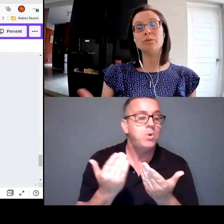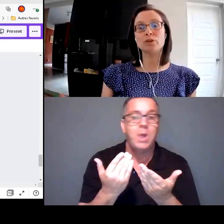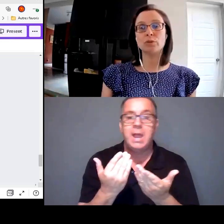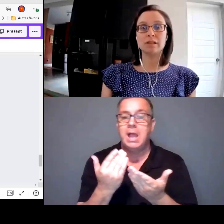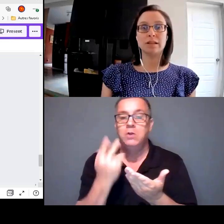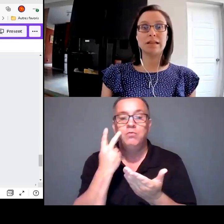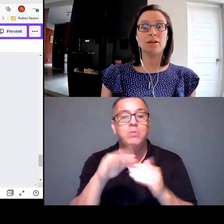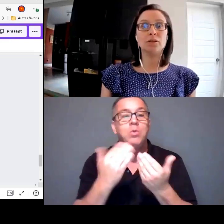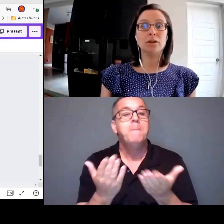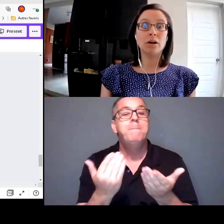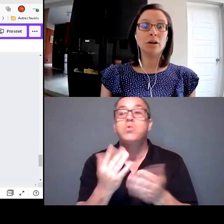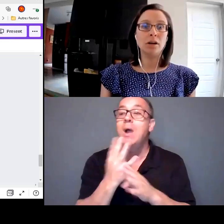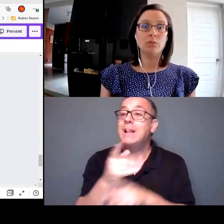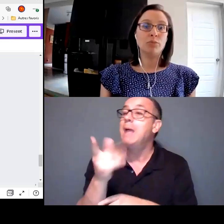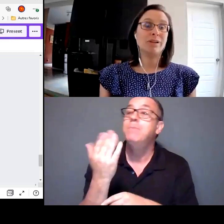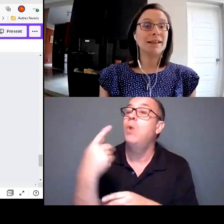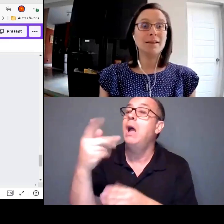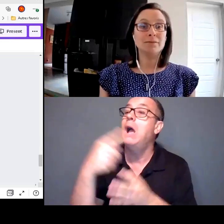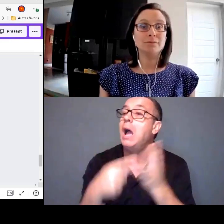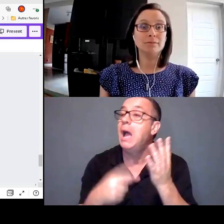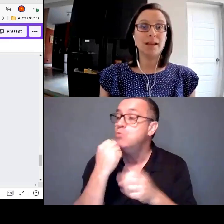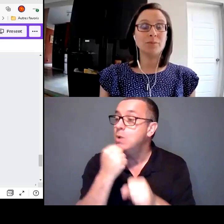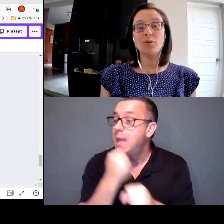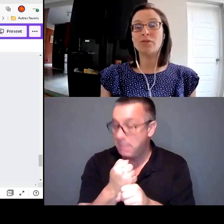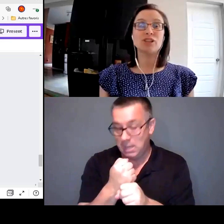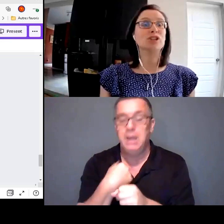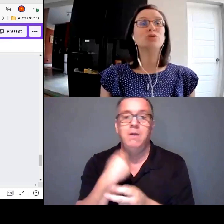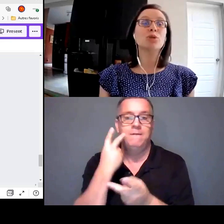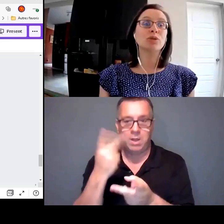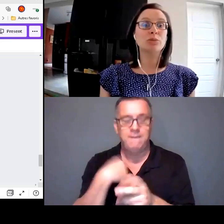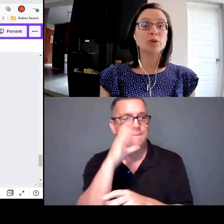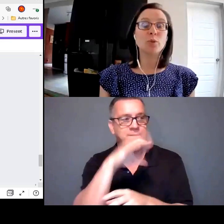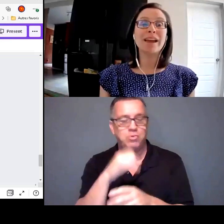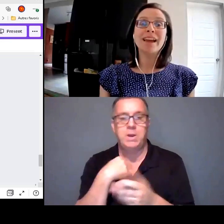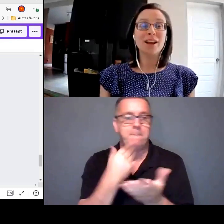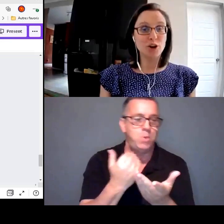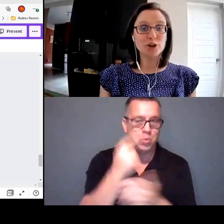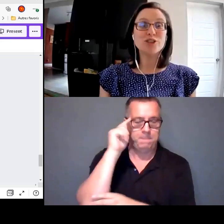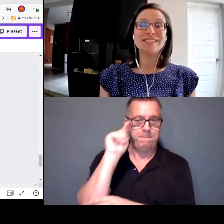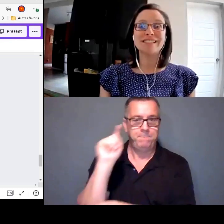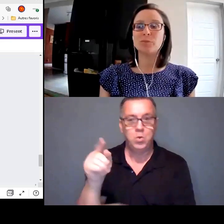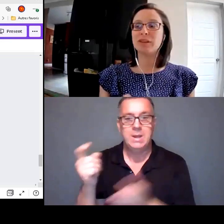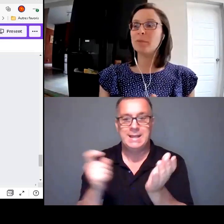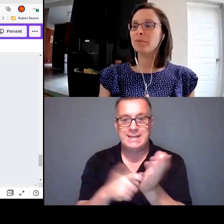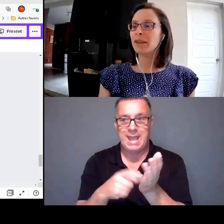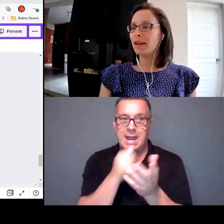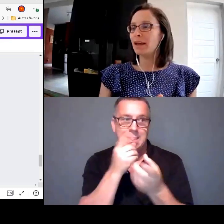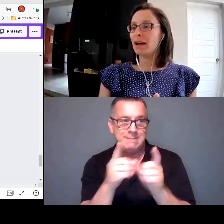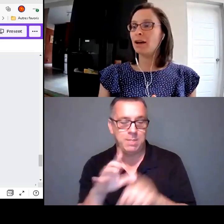pour tous les besoins que ce client-là a pour l'année. Okay? Puis, on va chercher tout ce qu'on a de besoin lorsque c'est